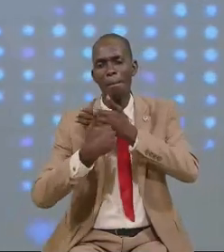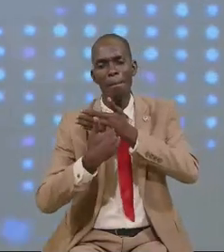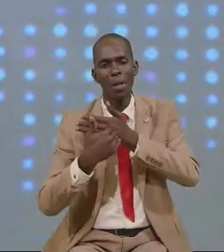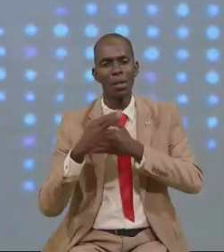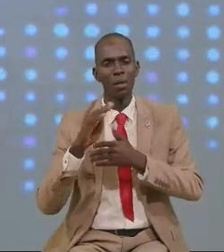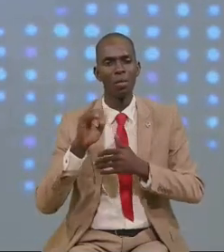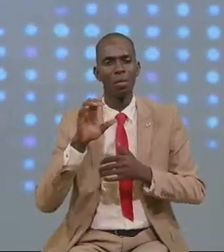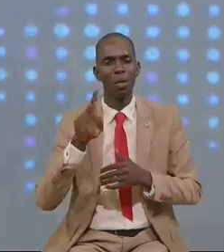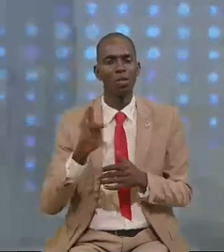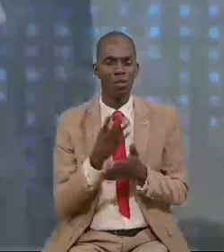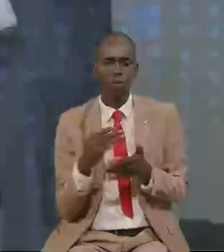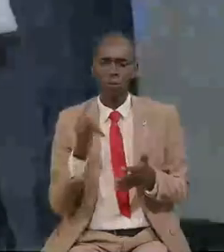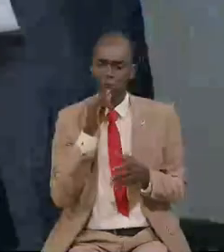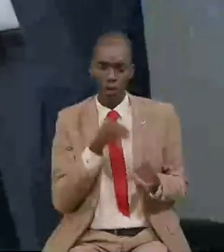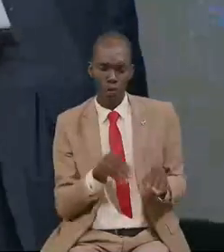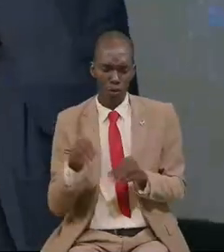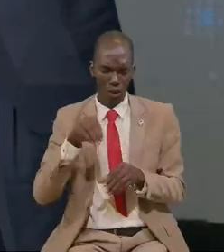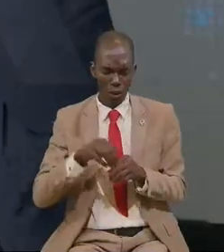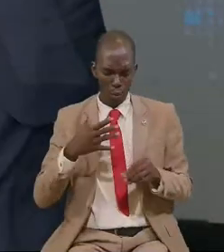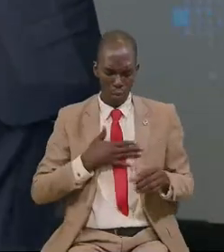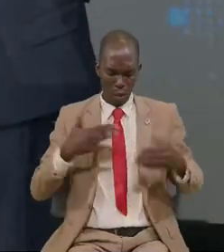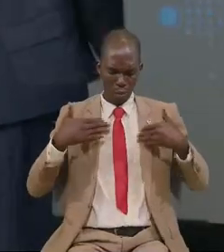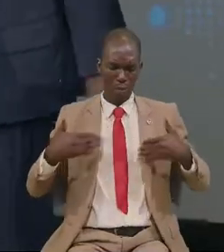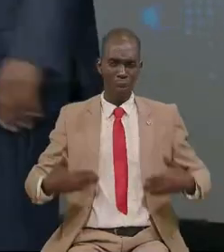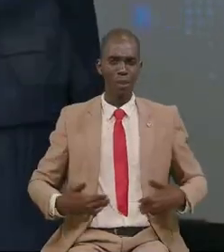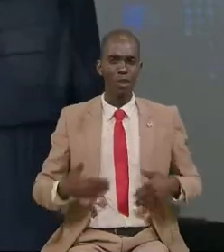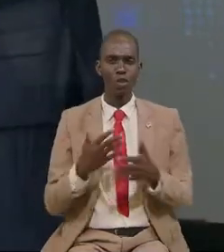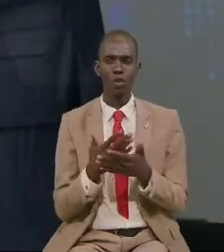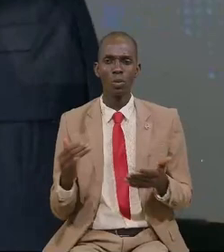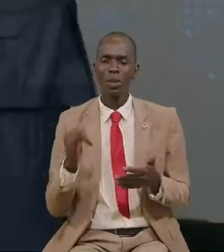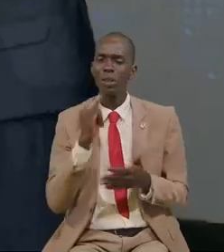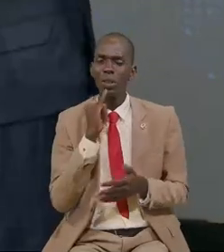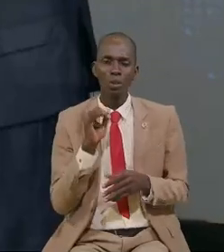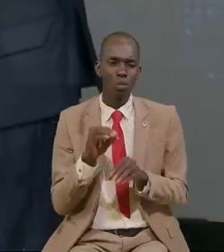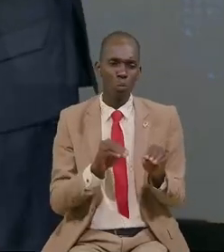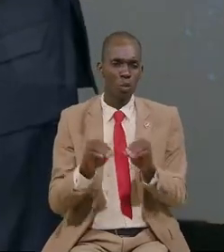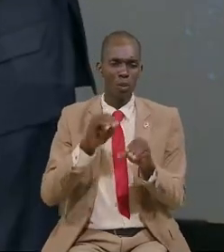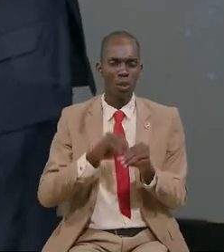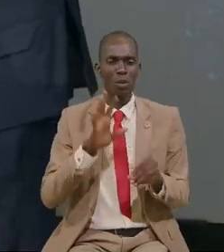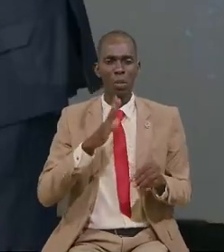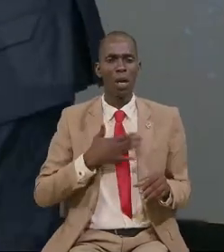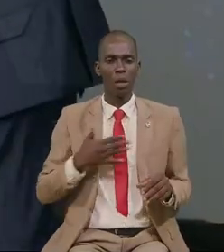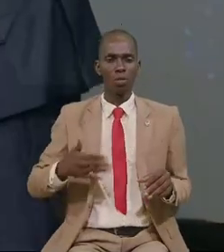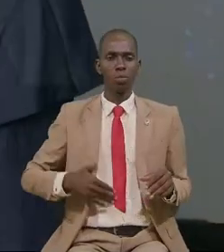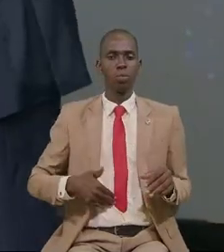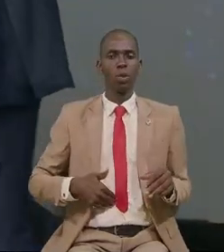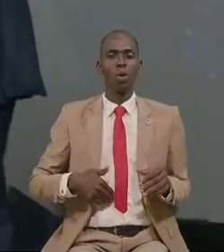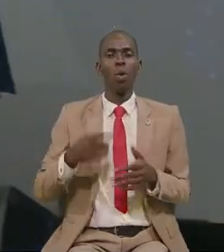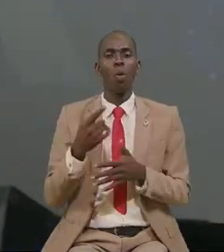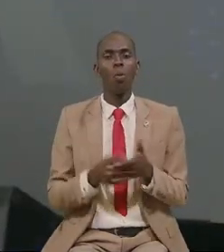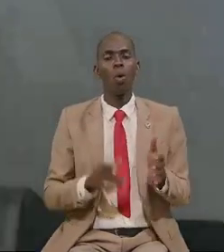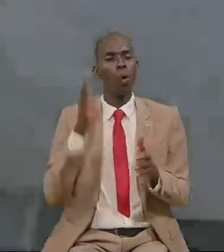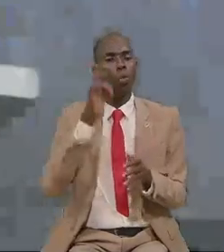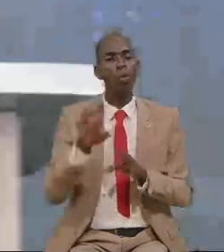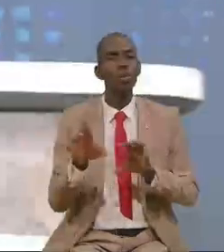mon dos, quelqu'un bouge dans mon ventre. Qu'est-ce que tu as fait à ce sujet?